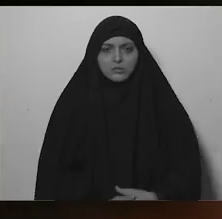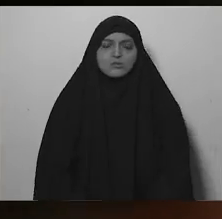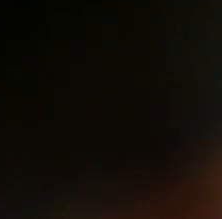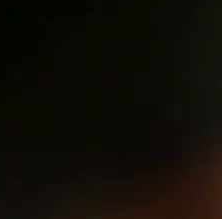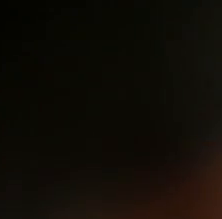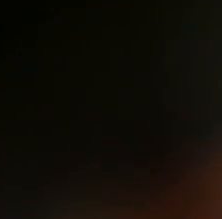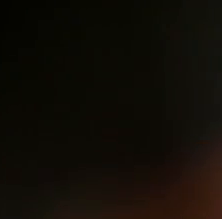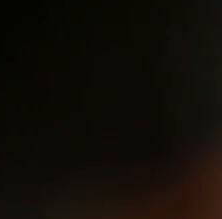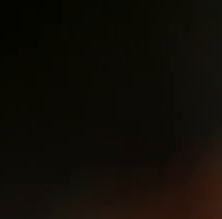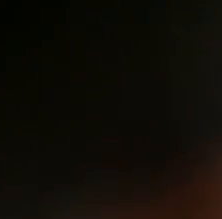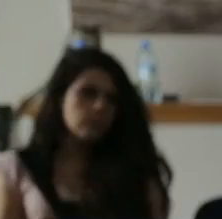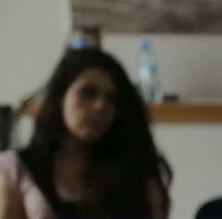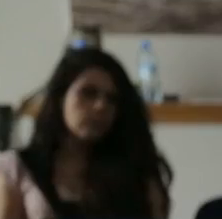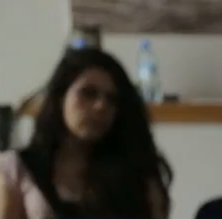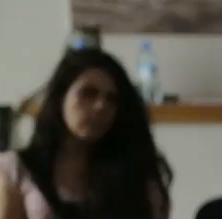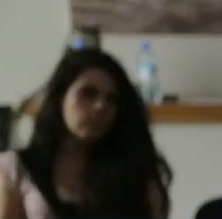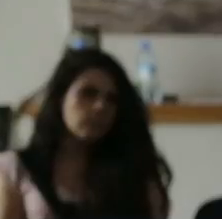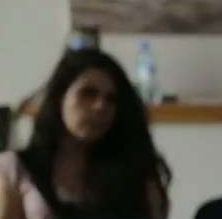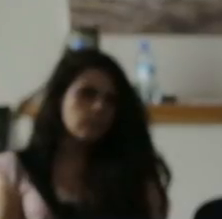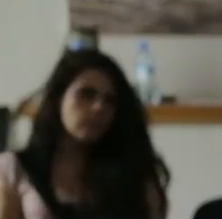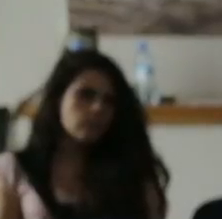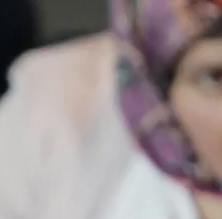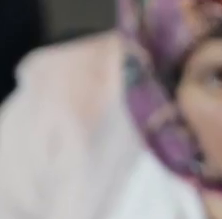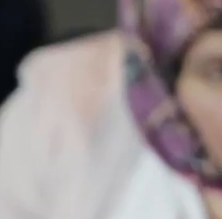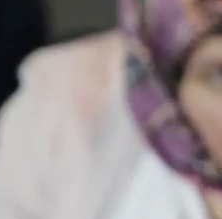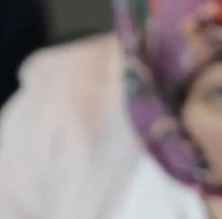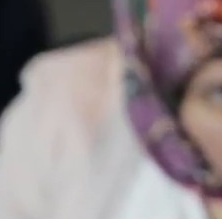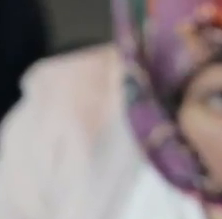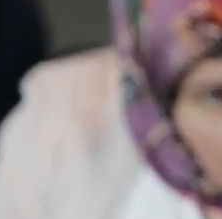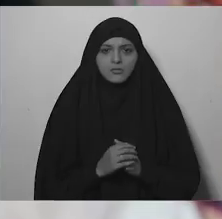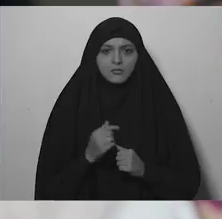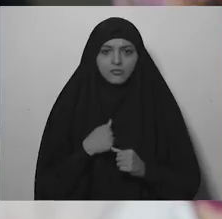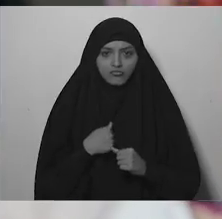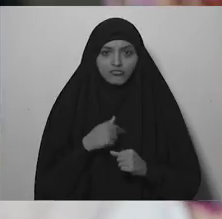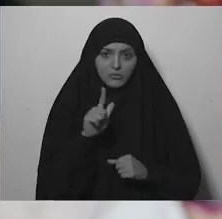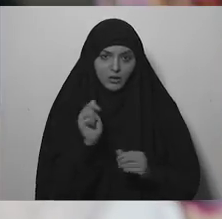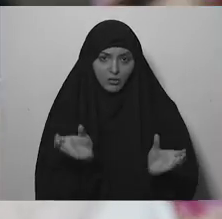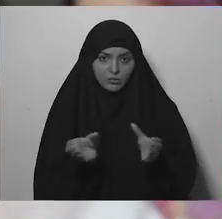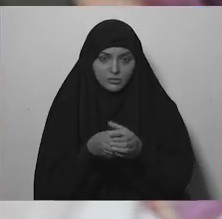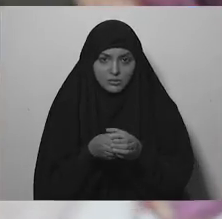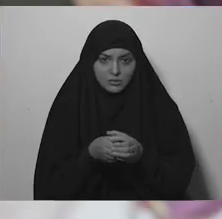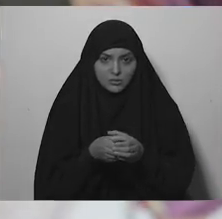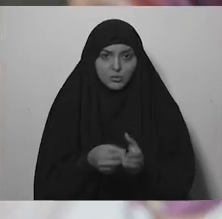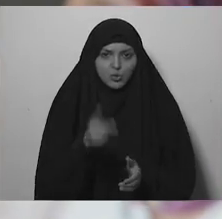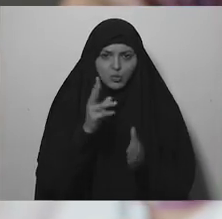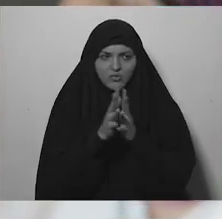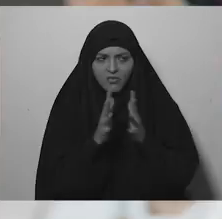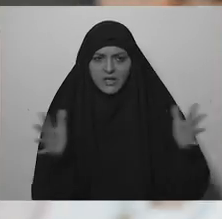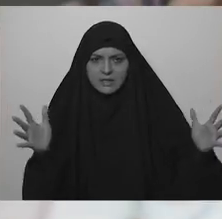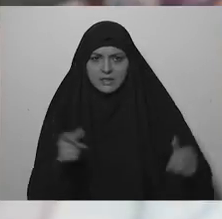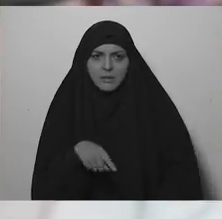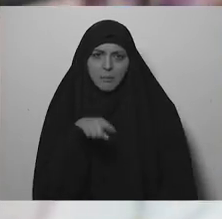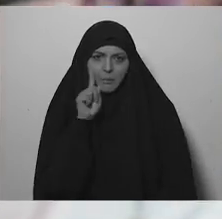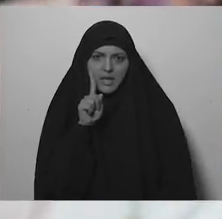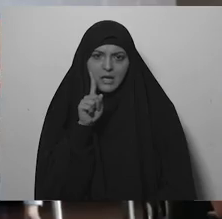3 outils directement adaptés du RPI et avec le questionnaire. Je coordonne une équipe qui est plus